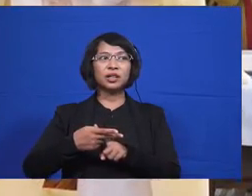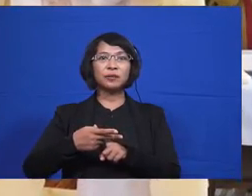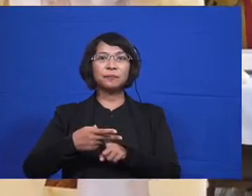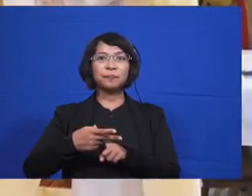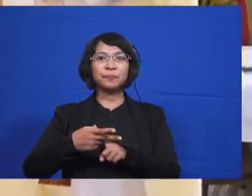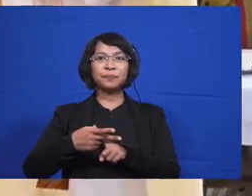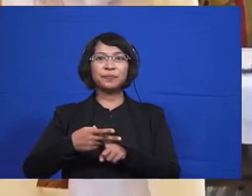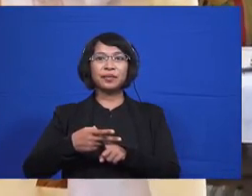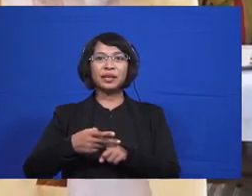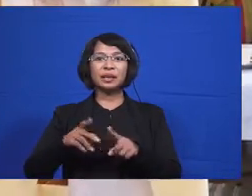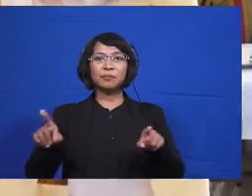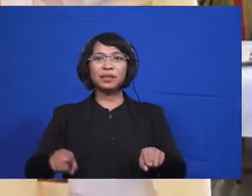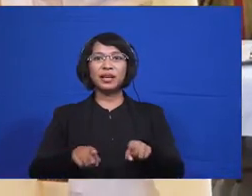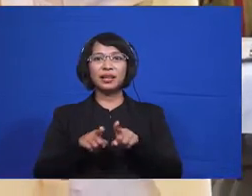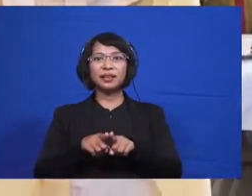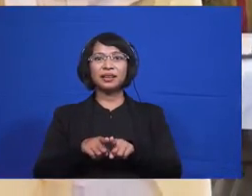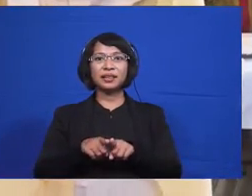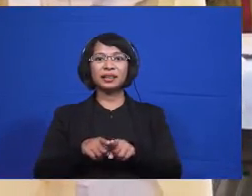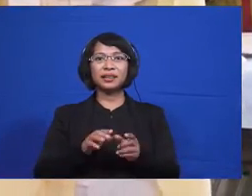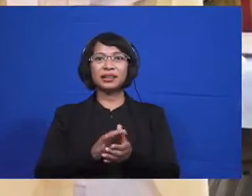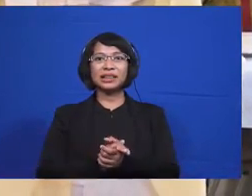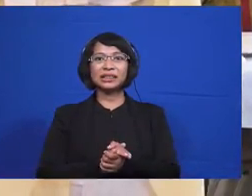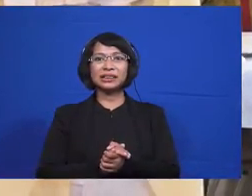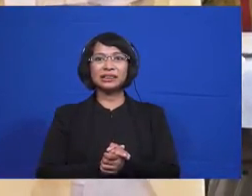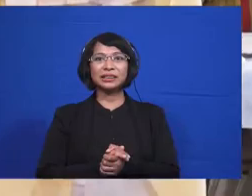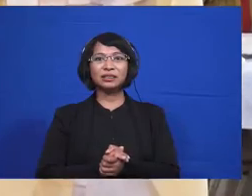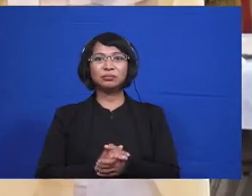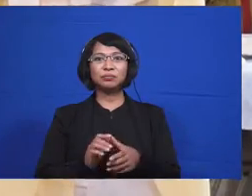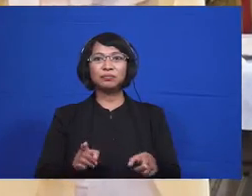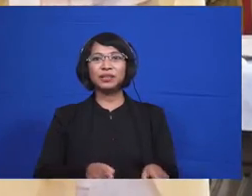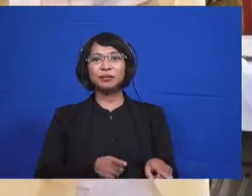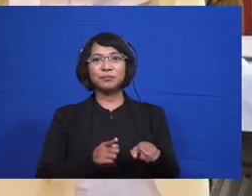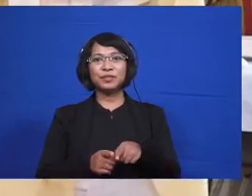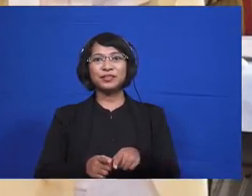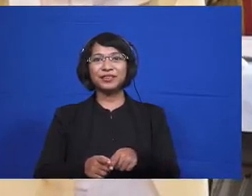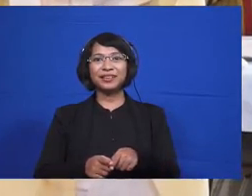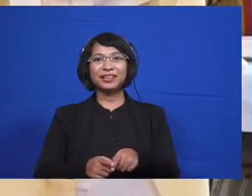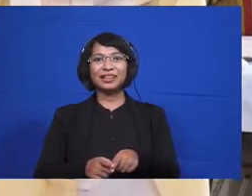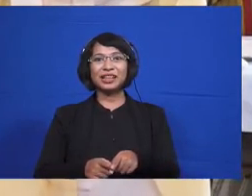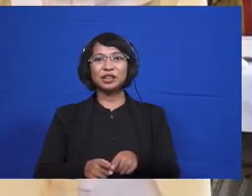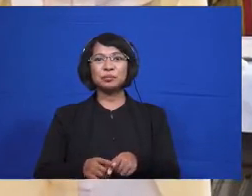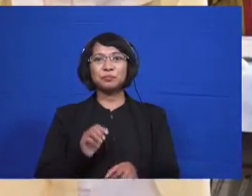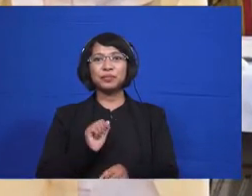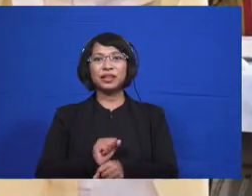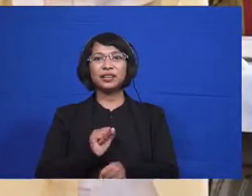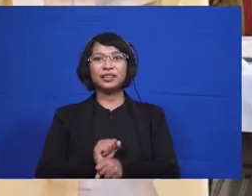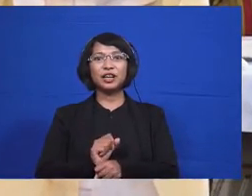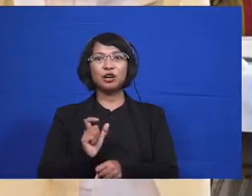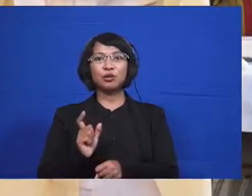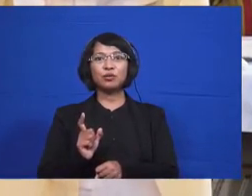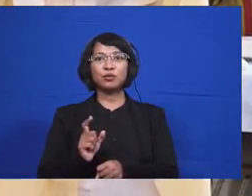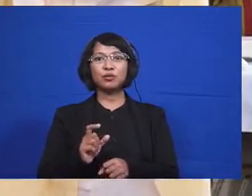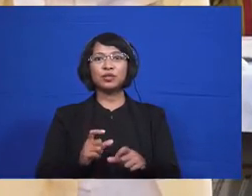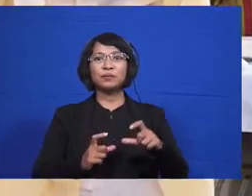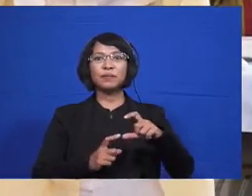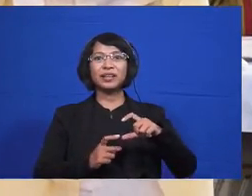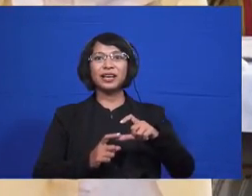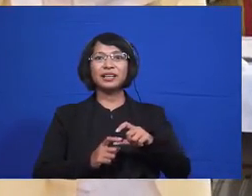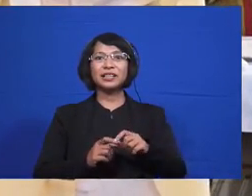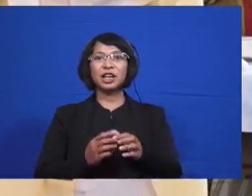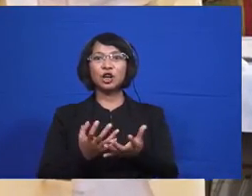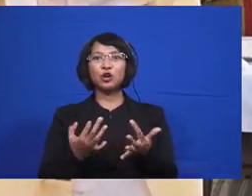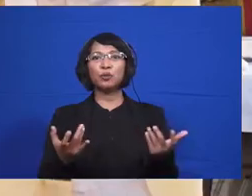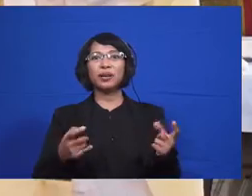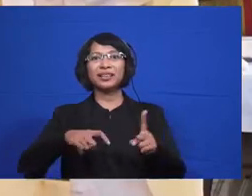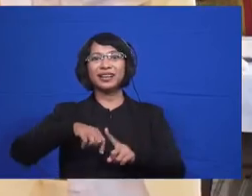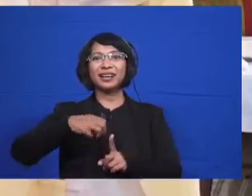Romo Rektornya. Semoga cepat bisa menyesuaikan diri dan berkarya untuk para seminaris dan umat di Ketapang. Ya,